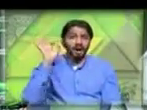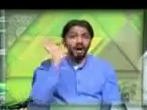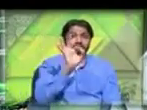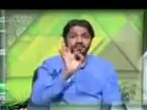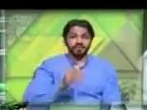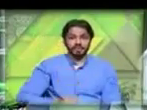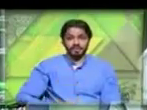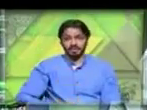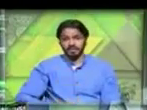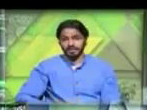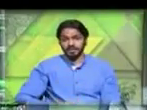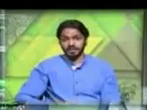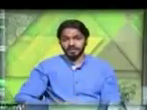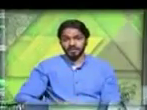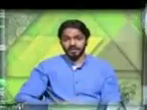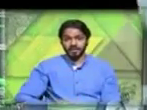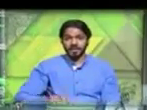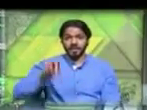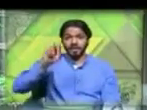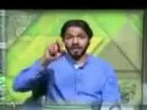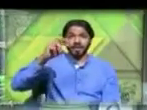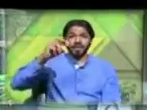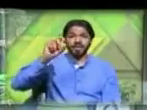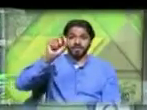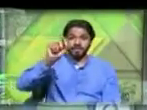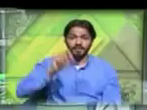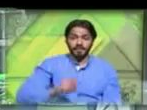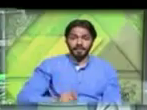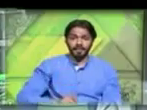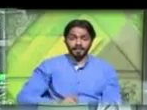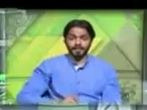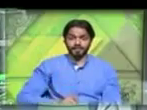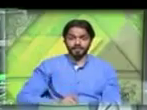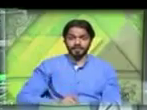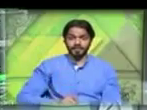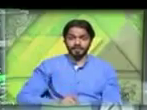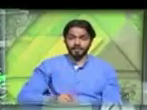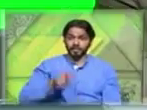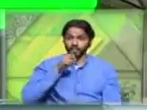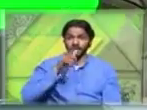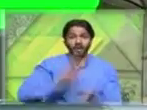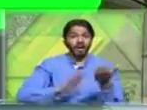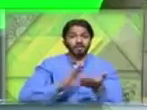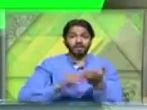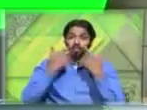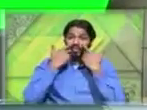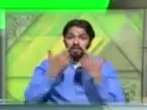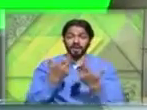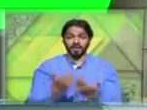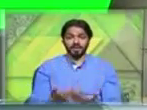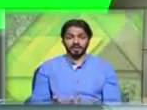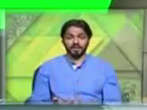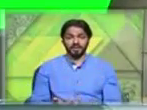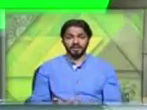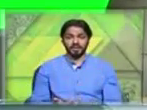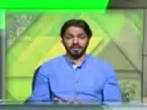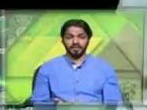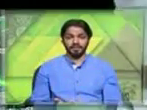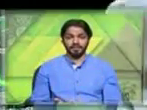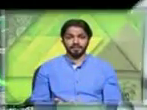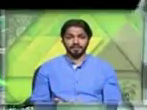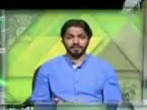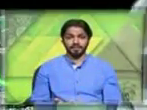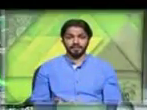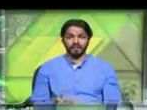المؤمنات، ومن أهل العلم من قال قذف أهل الإيمان، هو ينطبق على المحصنات وعلى الرجال أيضا، نعم، وعلى